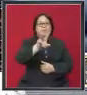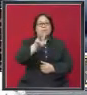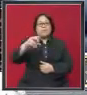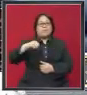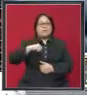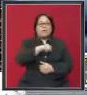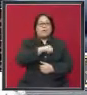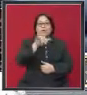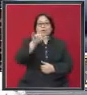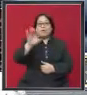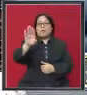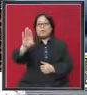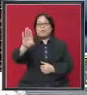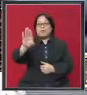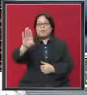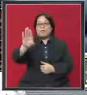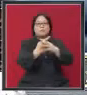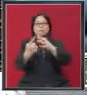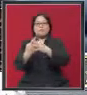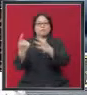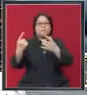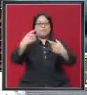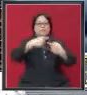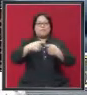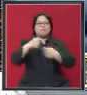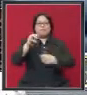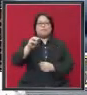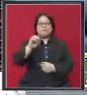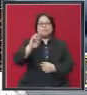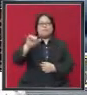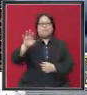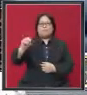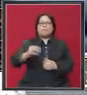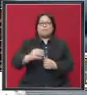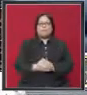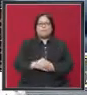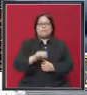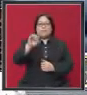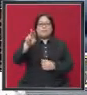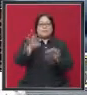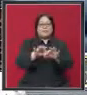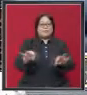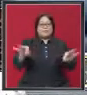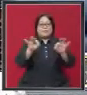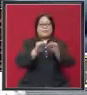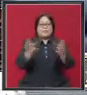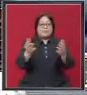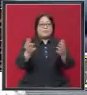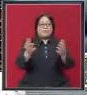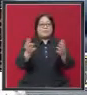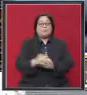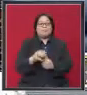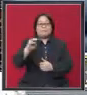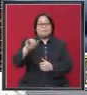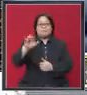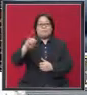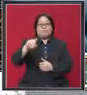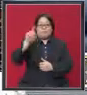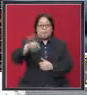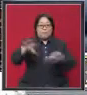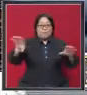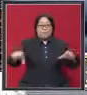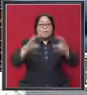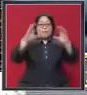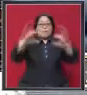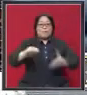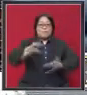36 ahli yang berhormat telah membangkitkan soalan-soalan berkaitan moratorium. Isu-isu utamanya adalah sama ada moratorium wajar dibuat